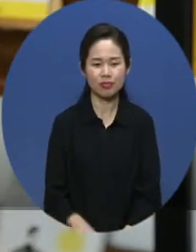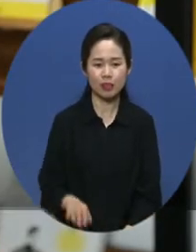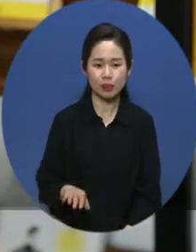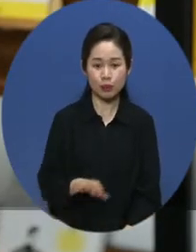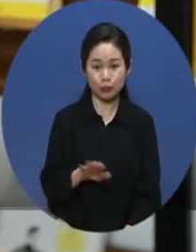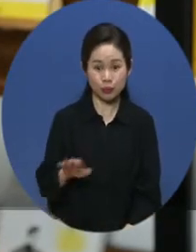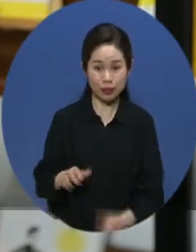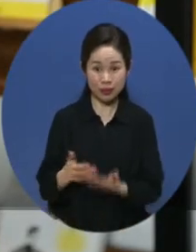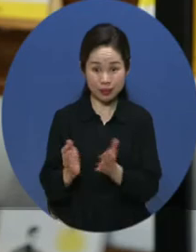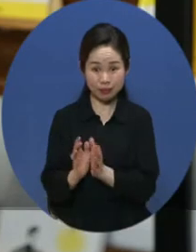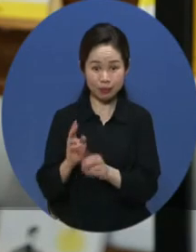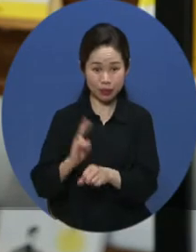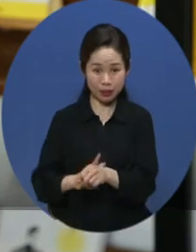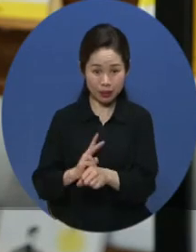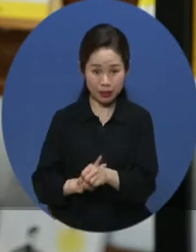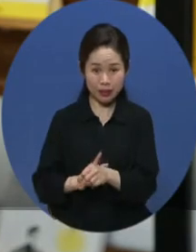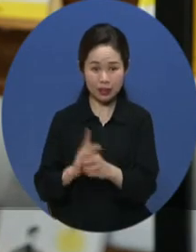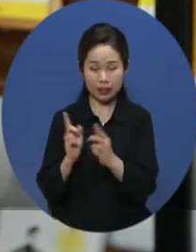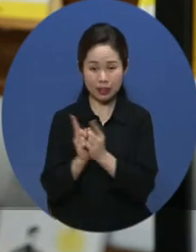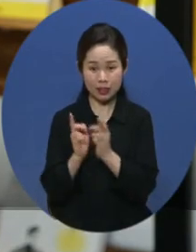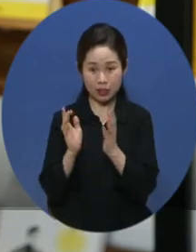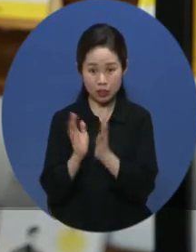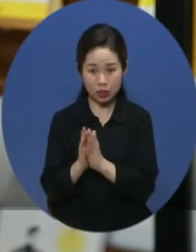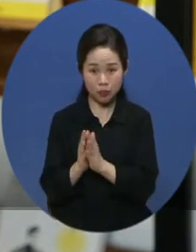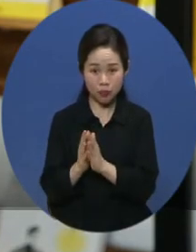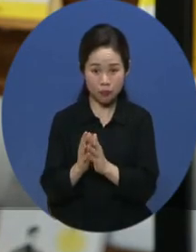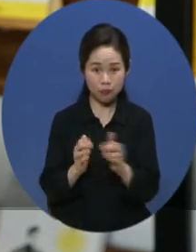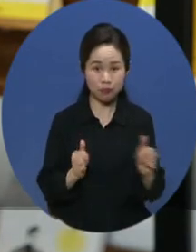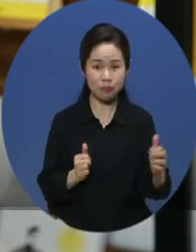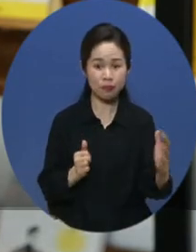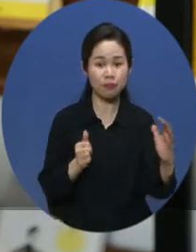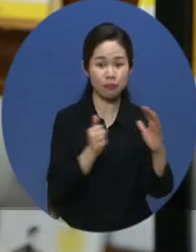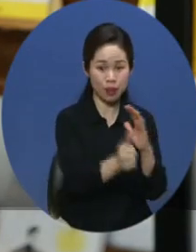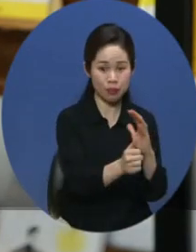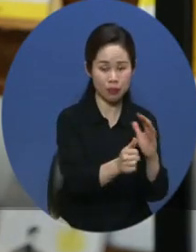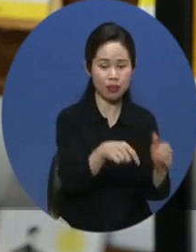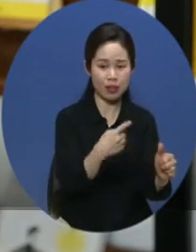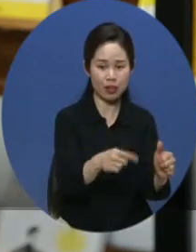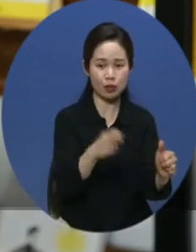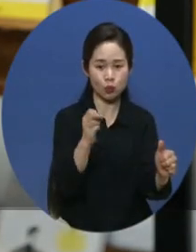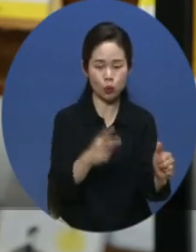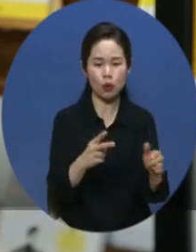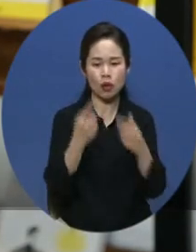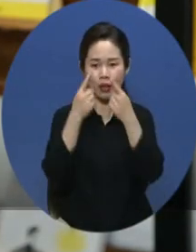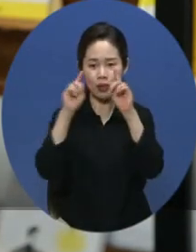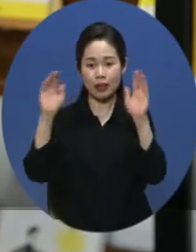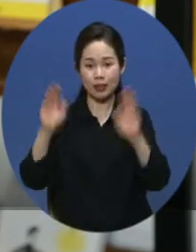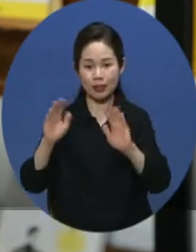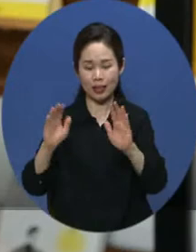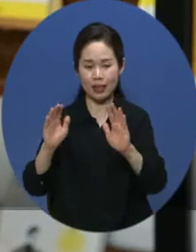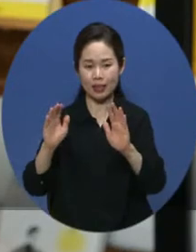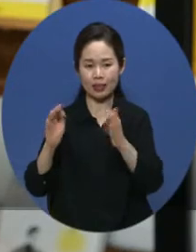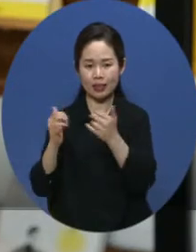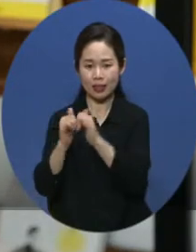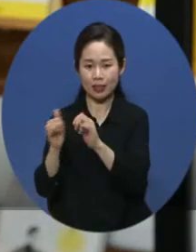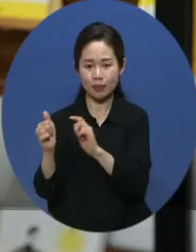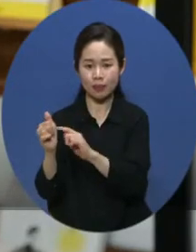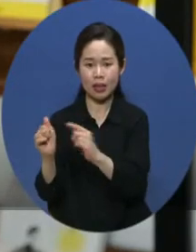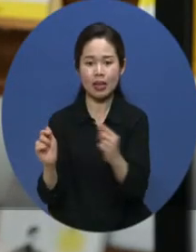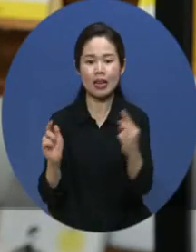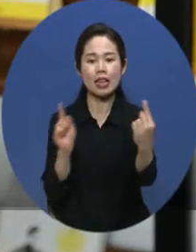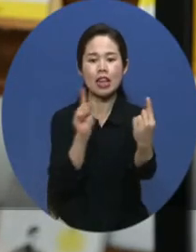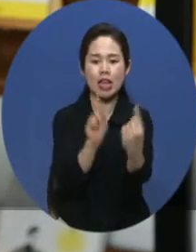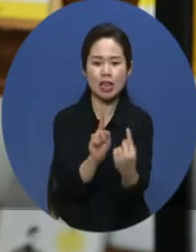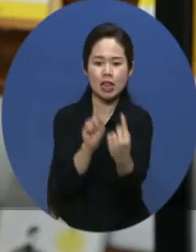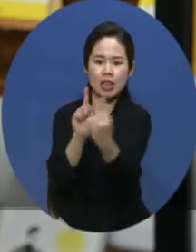교사들이 직접 독서 교육을 진행을 하는 방식과 또 하나는 대학생 멘토들과 1대1로 독서 활동을 하는